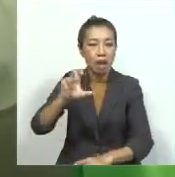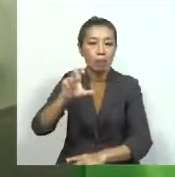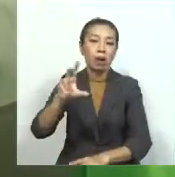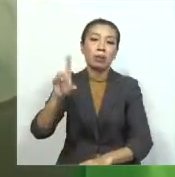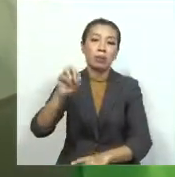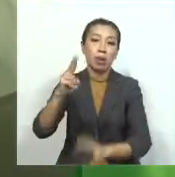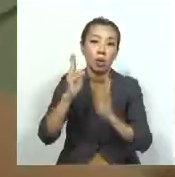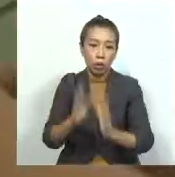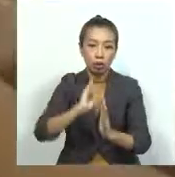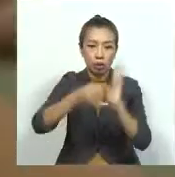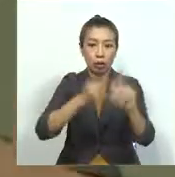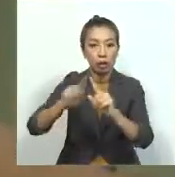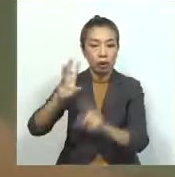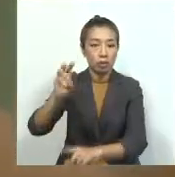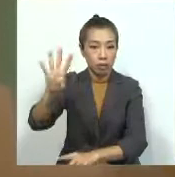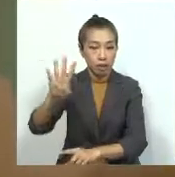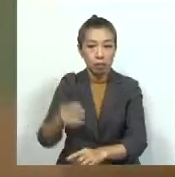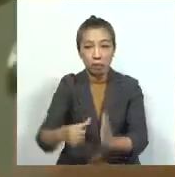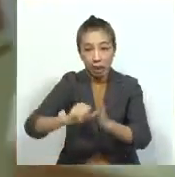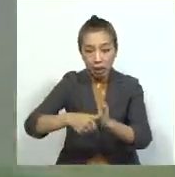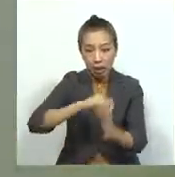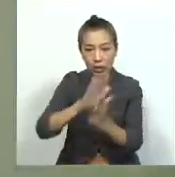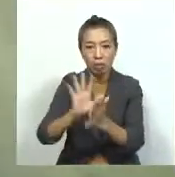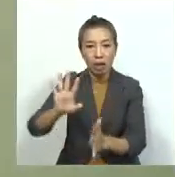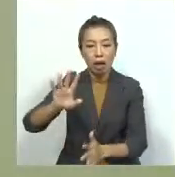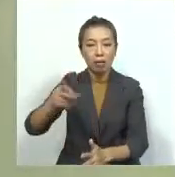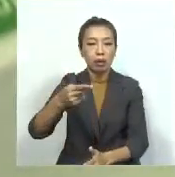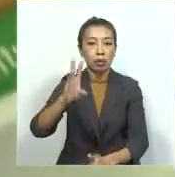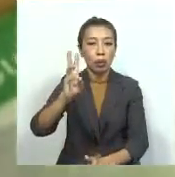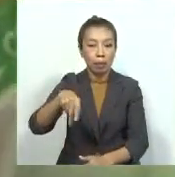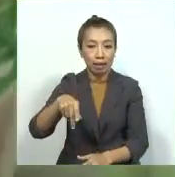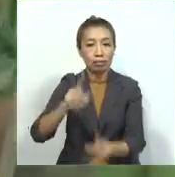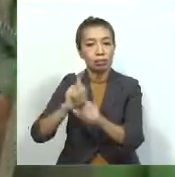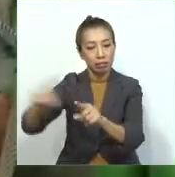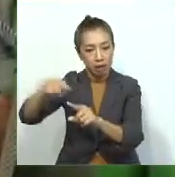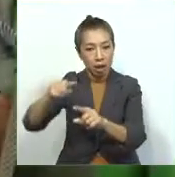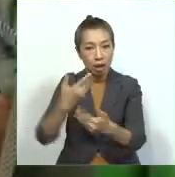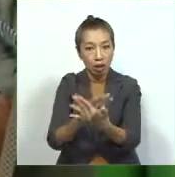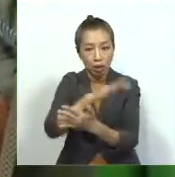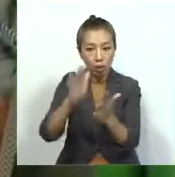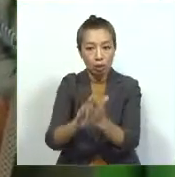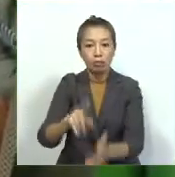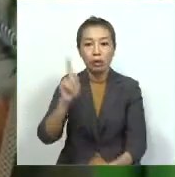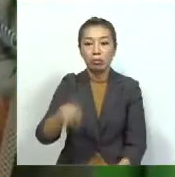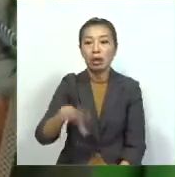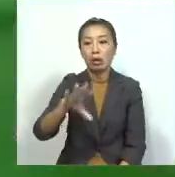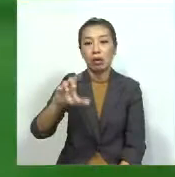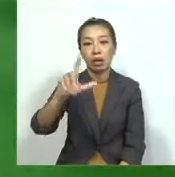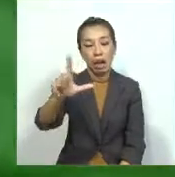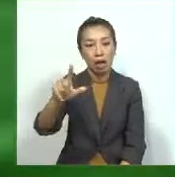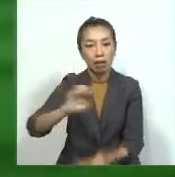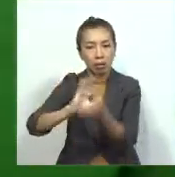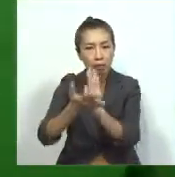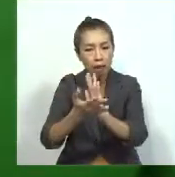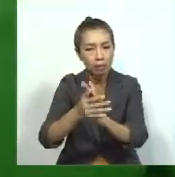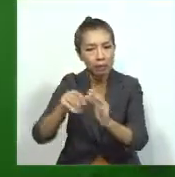64จังหวัดมียอดสินเชื่ออนุมัติสะสม 56,558 บัญชีรวมเป็นเงินกว่า 1,500 ล้านบาทหรือคิดเป็น